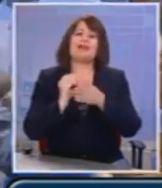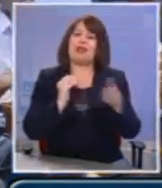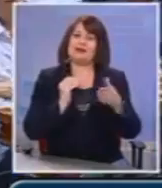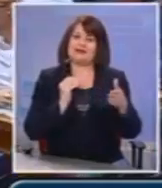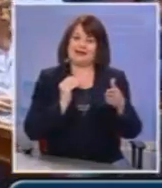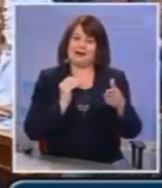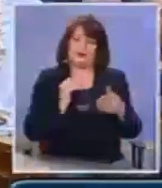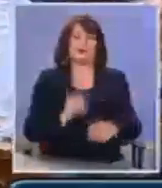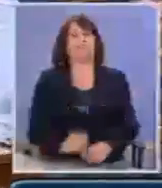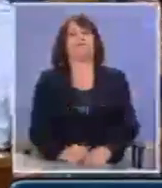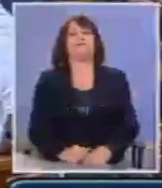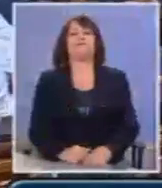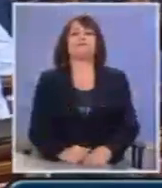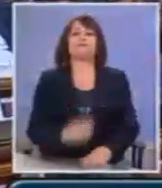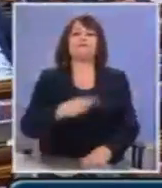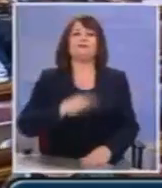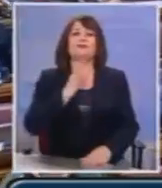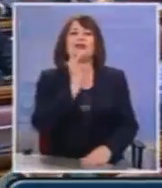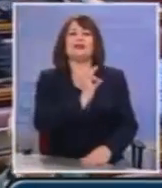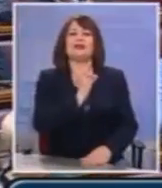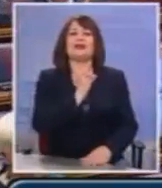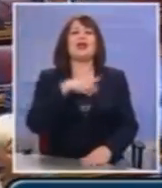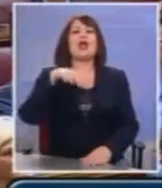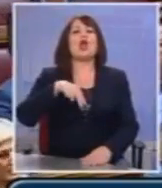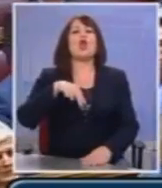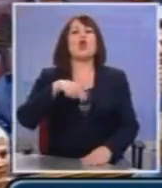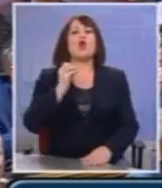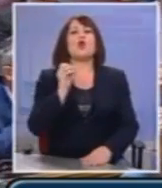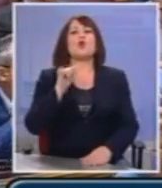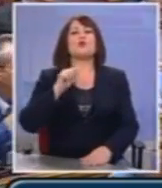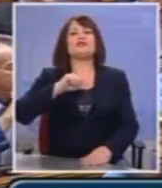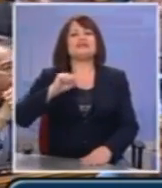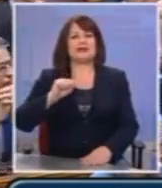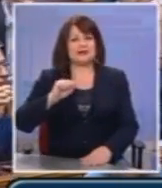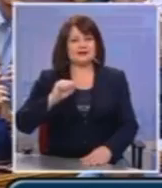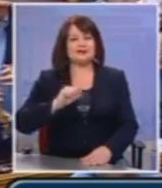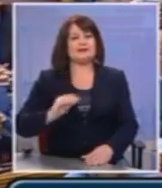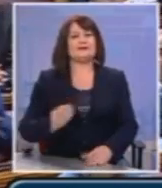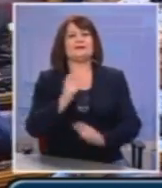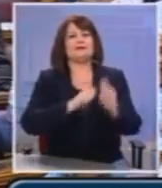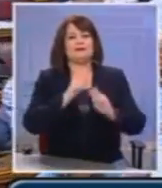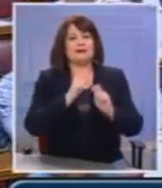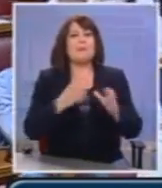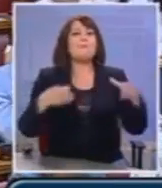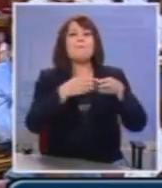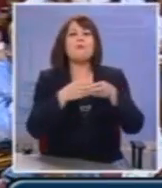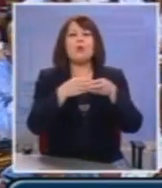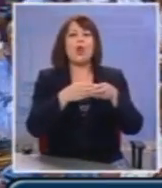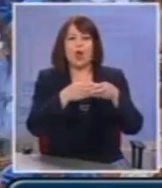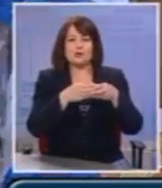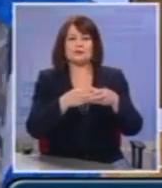αριστεράς τον κύριο φρανσίσκο λούσα ιδρυτή του μπλόκο της αριστεράς